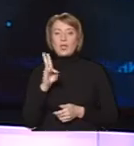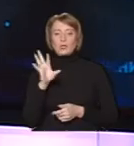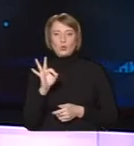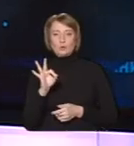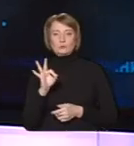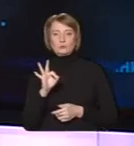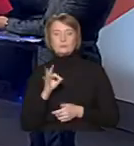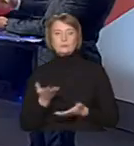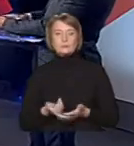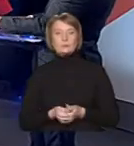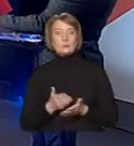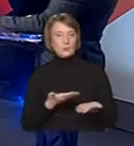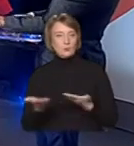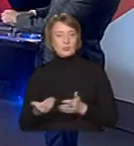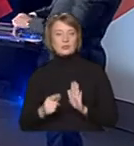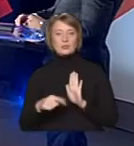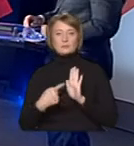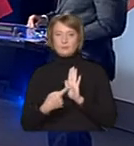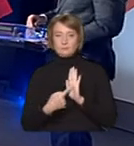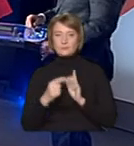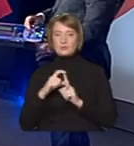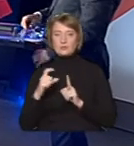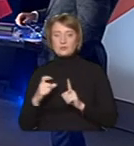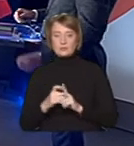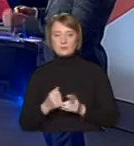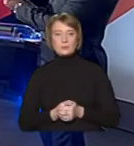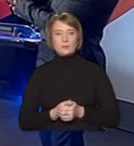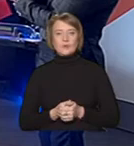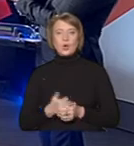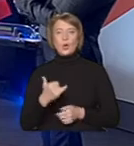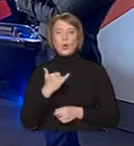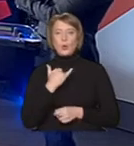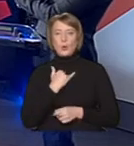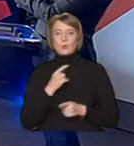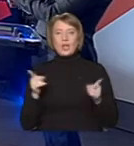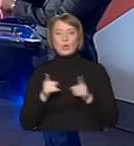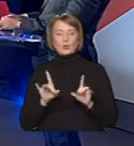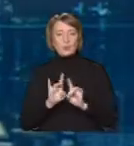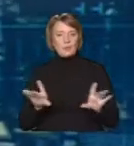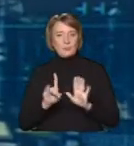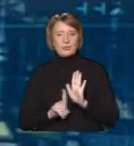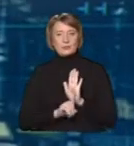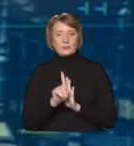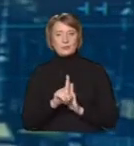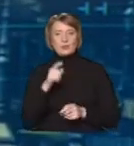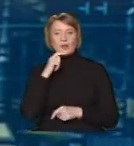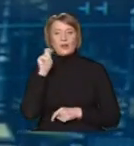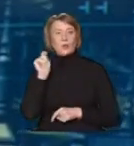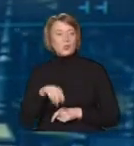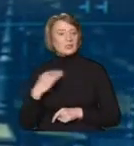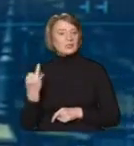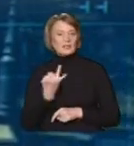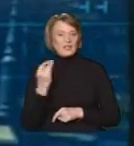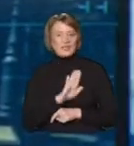онлайн-медіа-журналу «Наш Київ.ua», медіа-експерт. Будь ласка. Дякую вам за слово, дякую вам за спіч, пане Юрію. У мене є коротка репліка спочатку. Українців не цікавить,